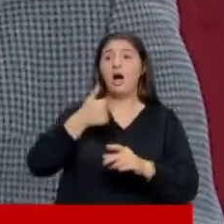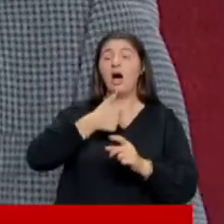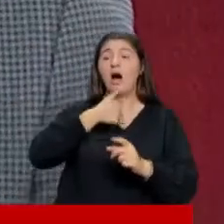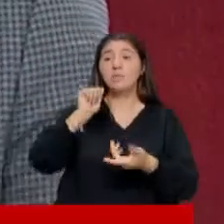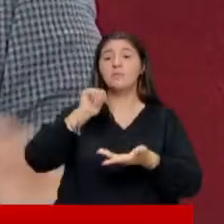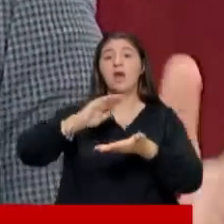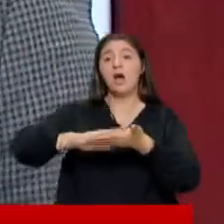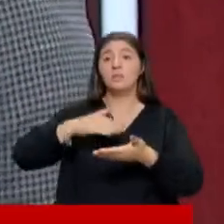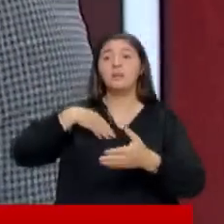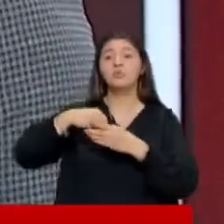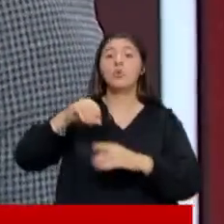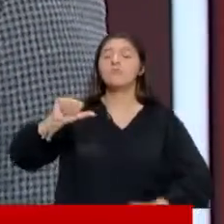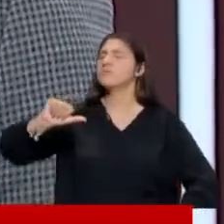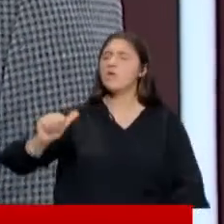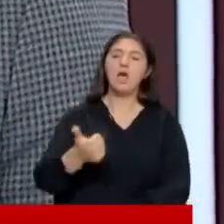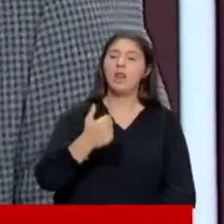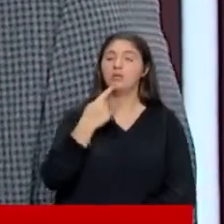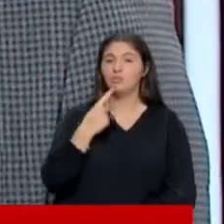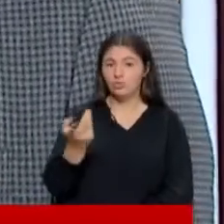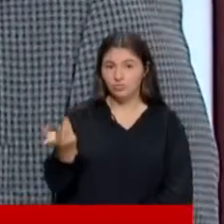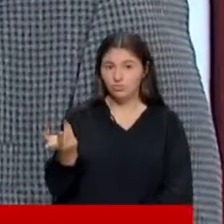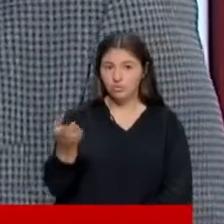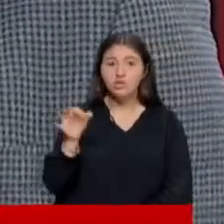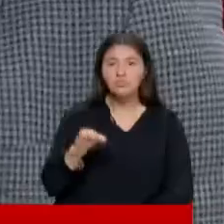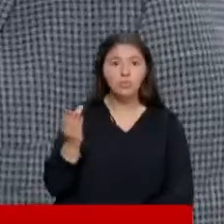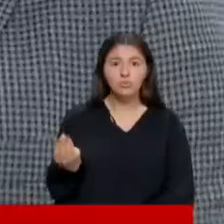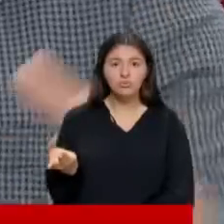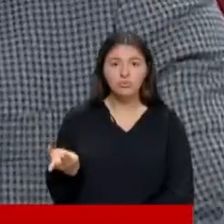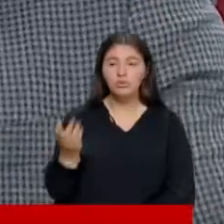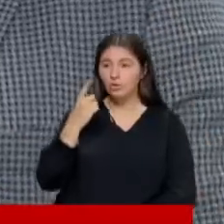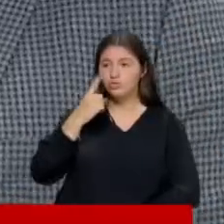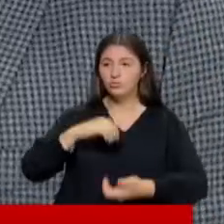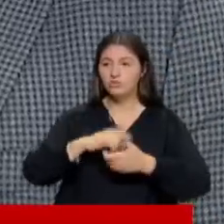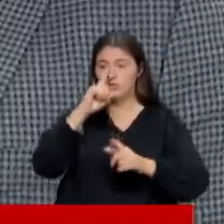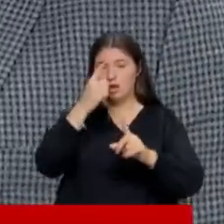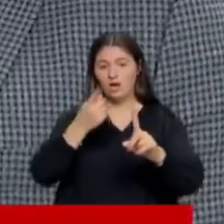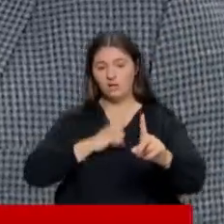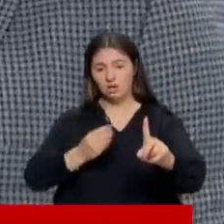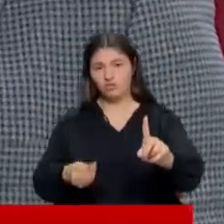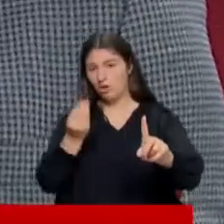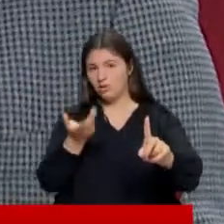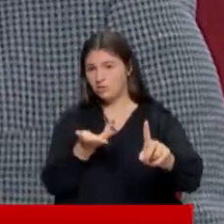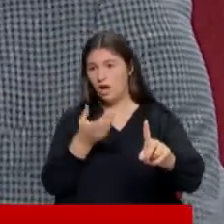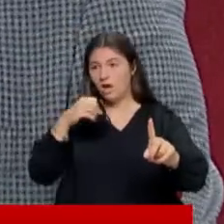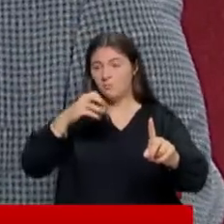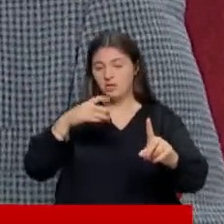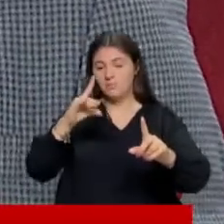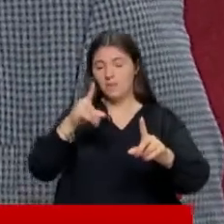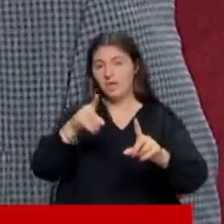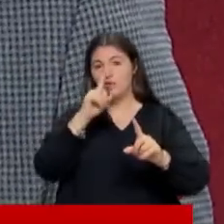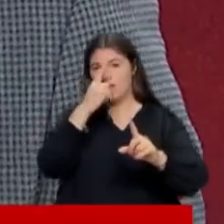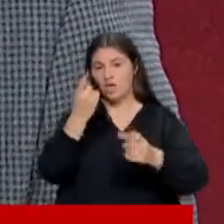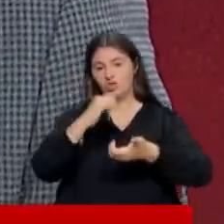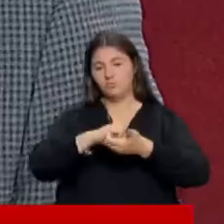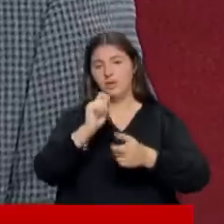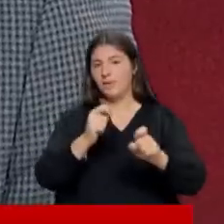arkadaşı benim için çok kıymetli diyordunuz şimdi ne oldu Cumhuriyet ittifakı tek aday çıkarırsa AK Parti ve MHP